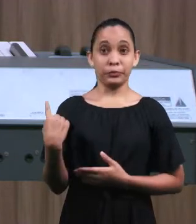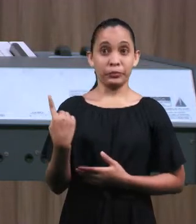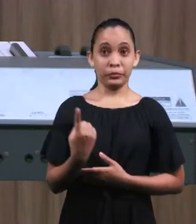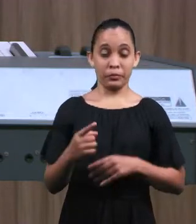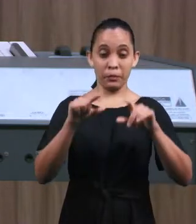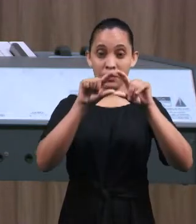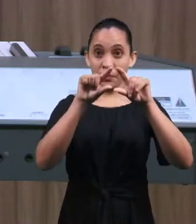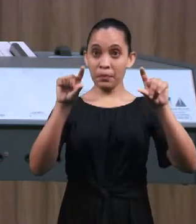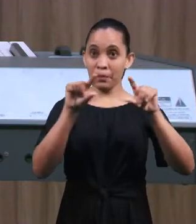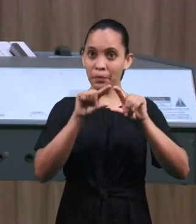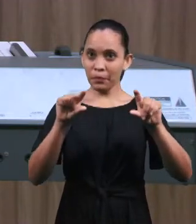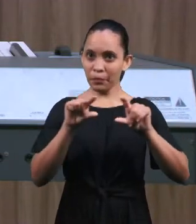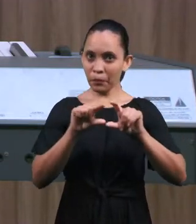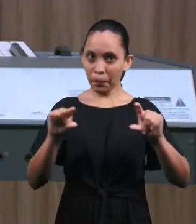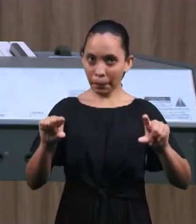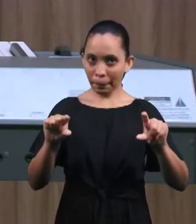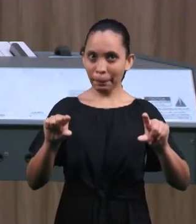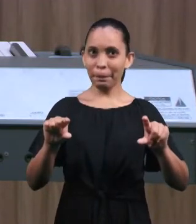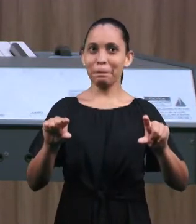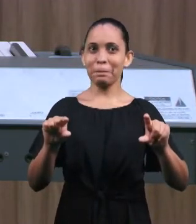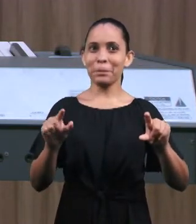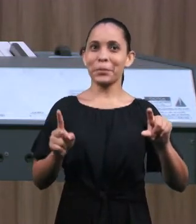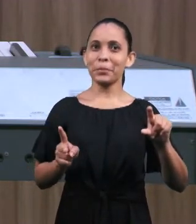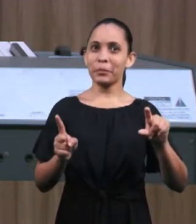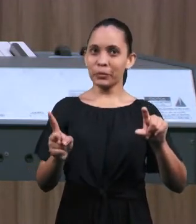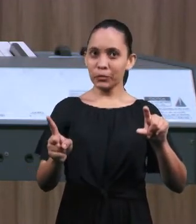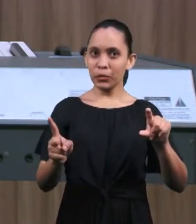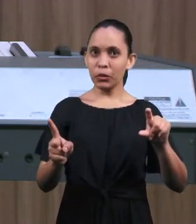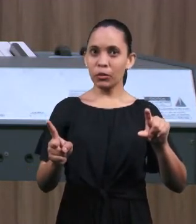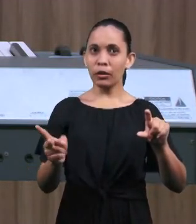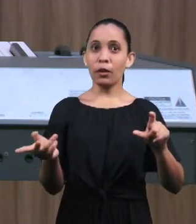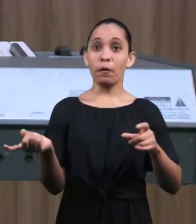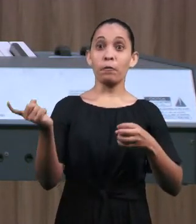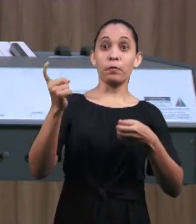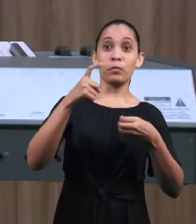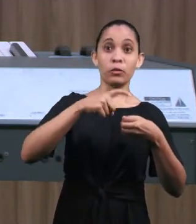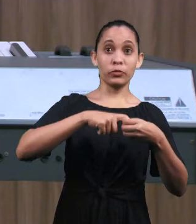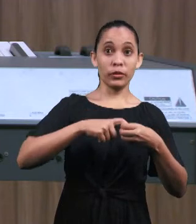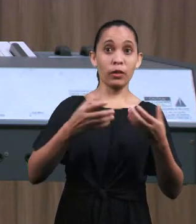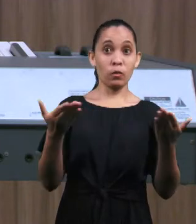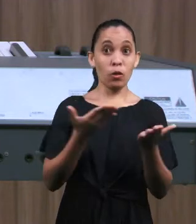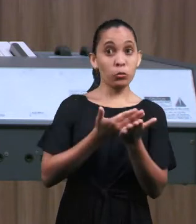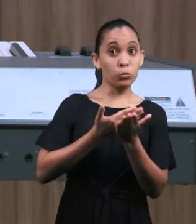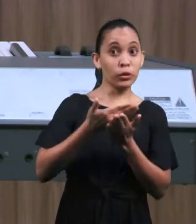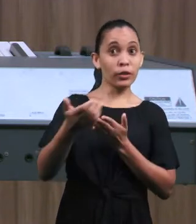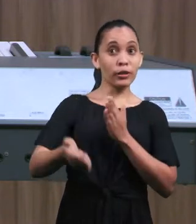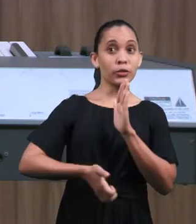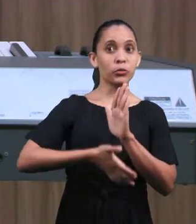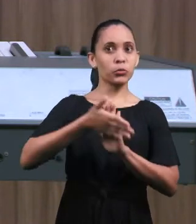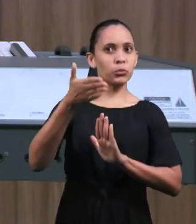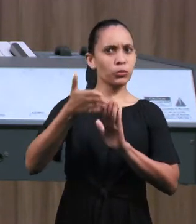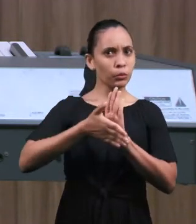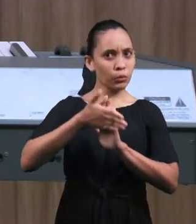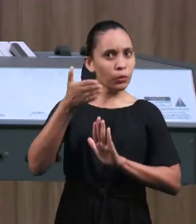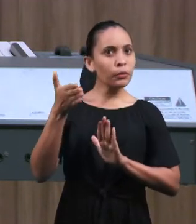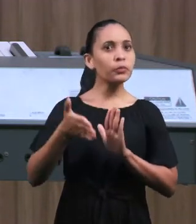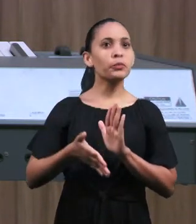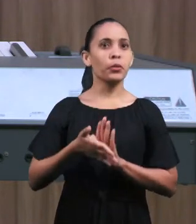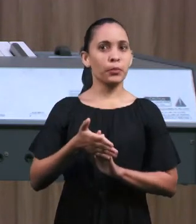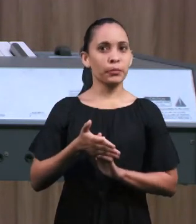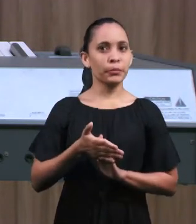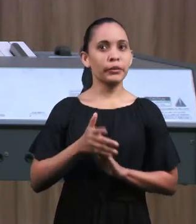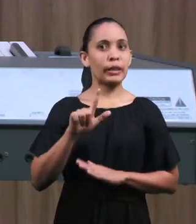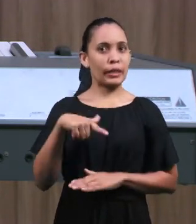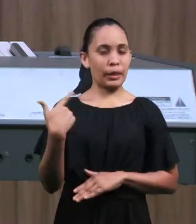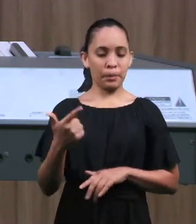par phrase. Donc, nous allons commencer au début, la louange. Nous allons faire le solfège et juste après, nous